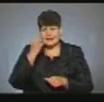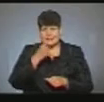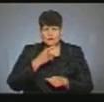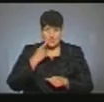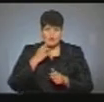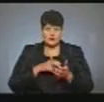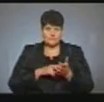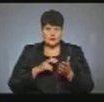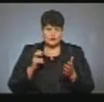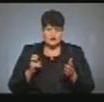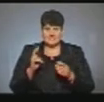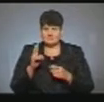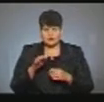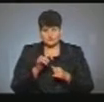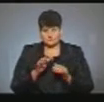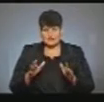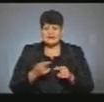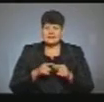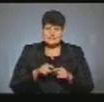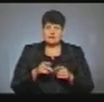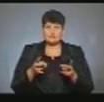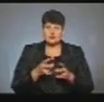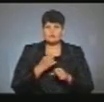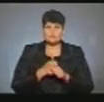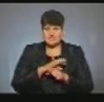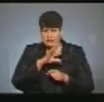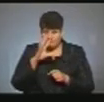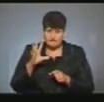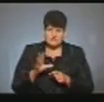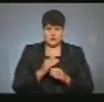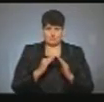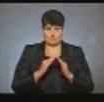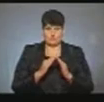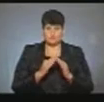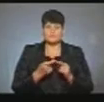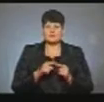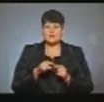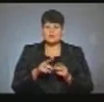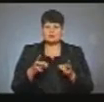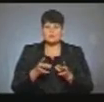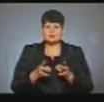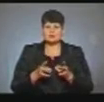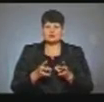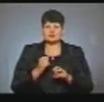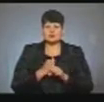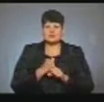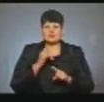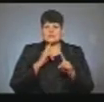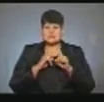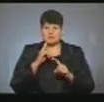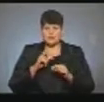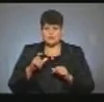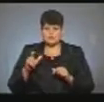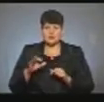індивідуально відключити ту чи іншу квартиру немає. Це потрібно робити в цілому будинку. Для цього потрібно зібрати збори мешканців. Якщо